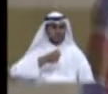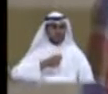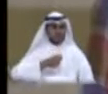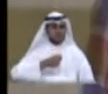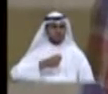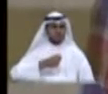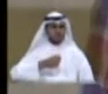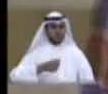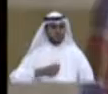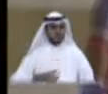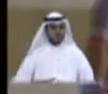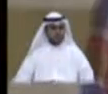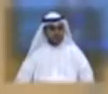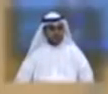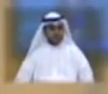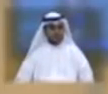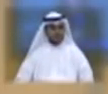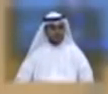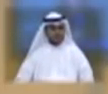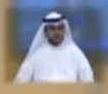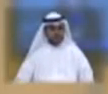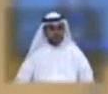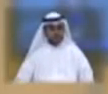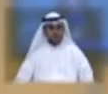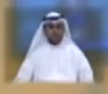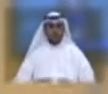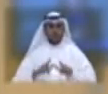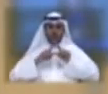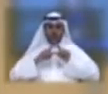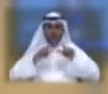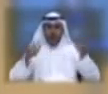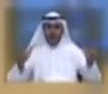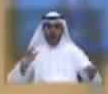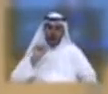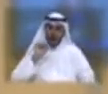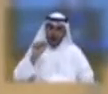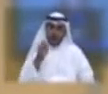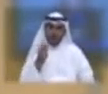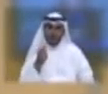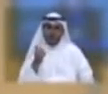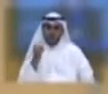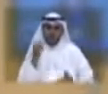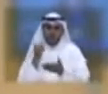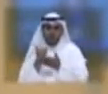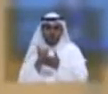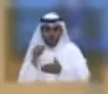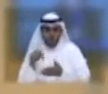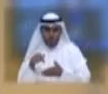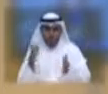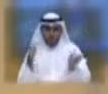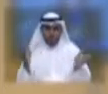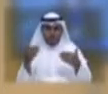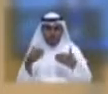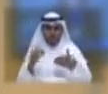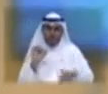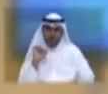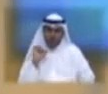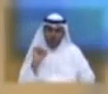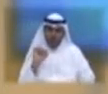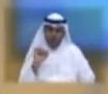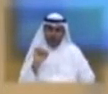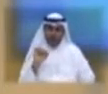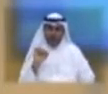الكويت، القاهرة. أعلنت لجنة الشؤون المالية والاقتصادية البرلمانية اليوم تقديم صندوق النقد